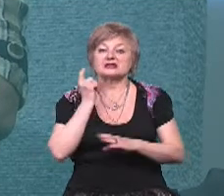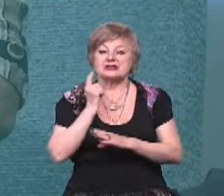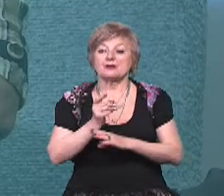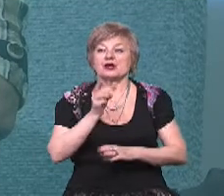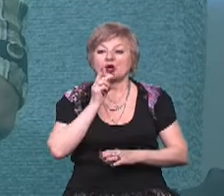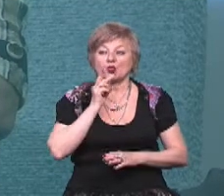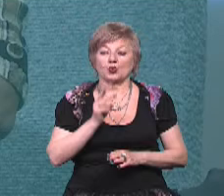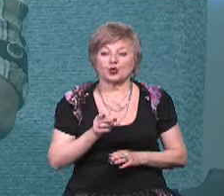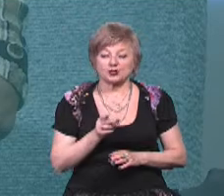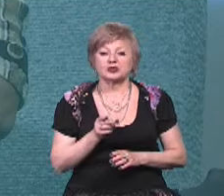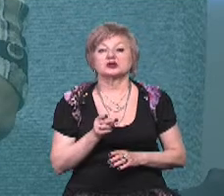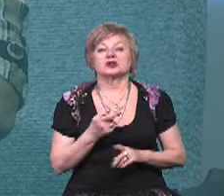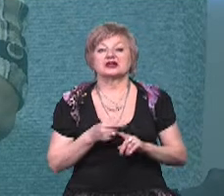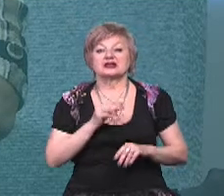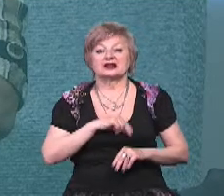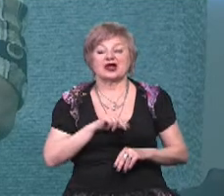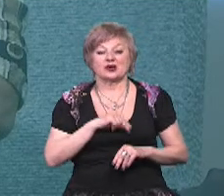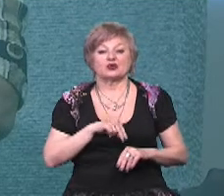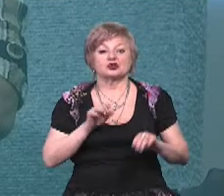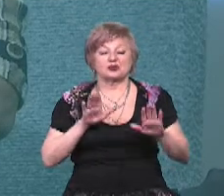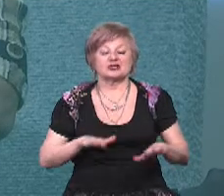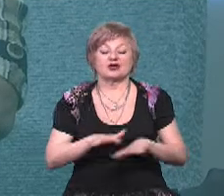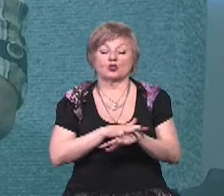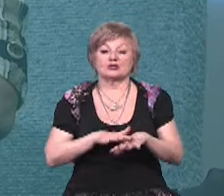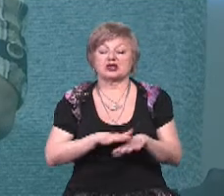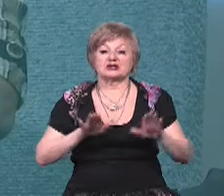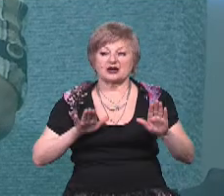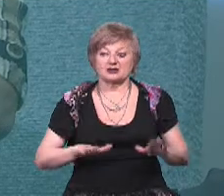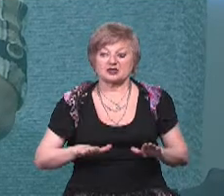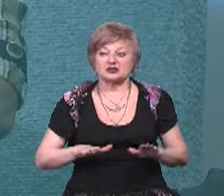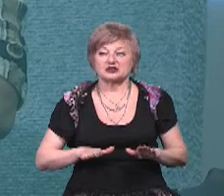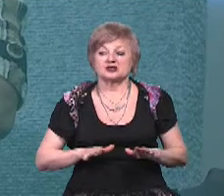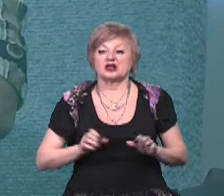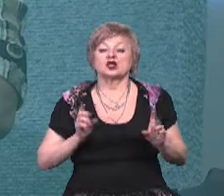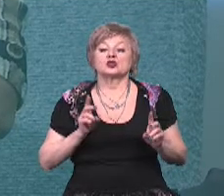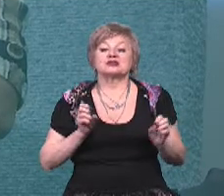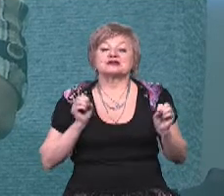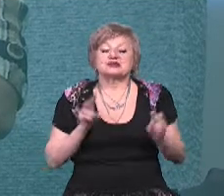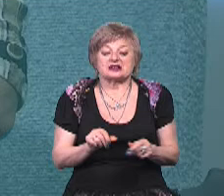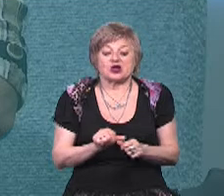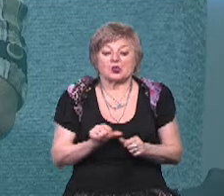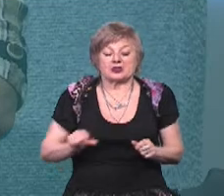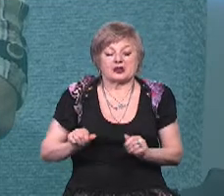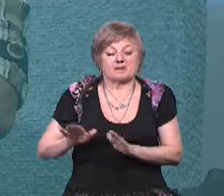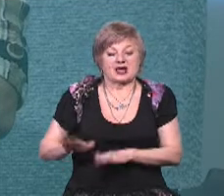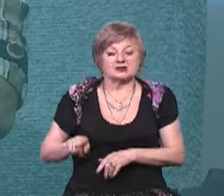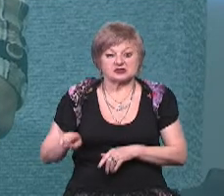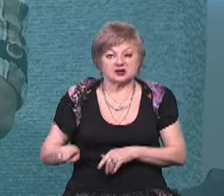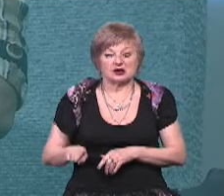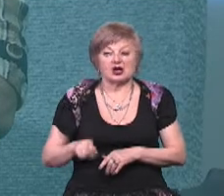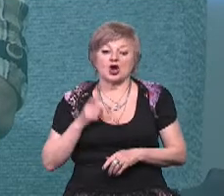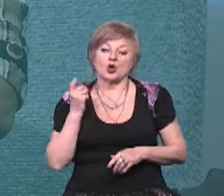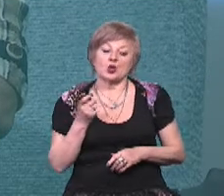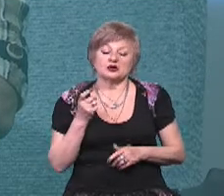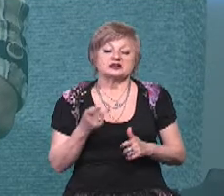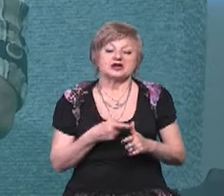Забороняється куріння тютюнових виробів на робочих місцях та громадських місцях за винятком спеціально для цього відведених місць. Власник